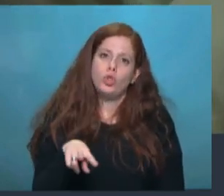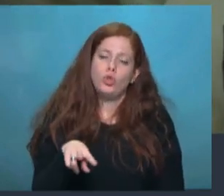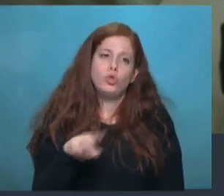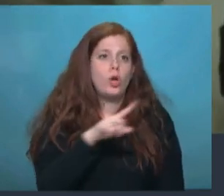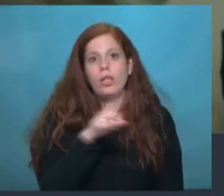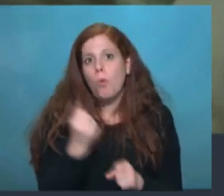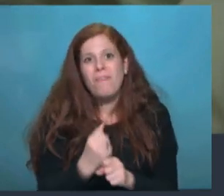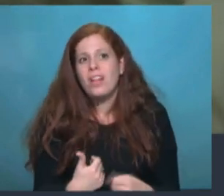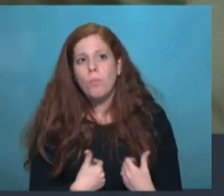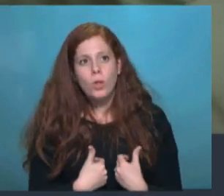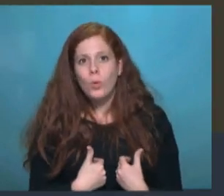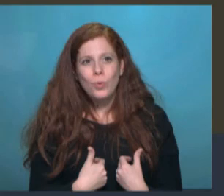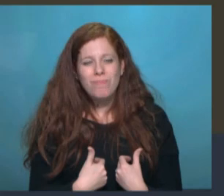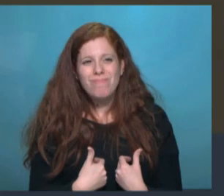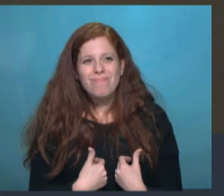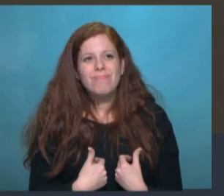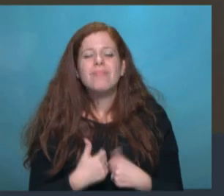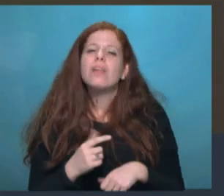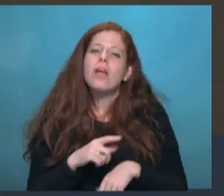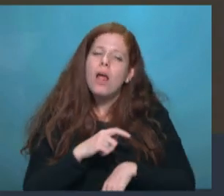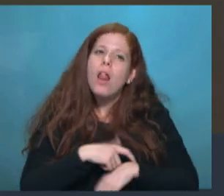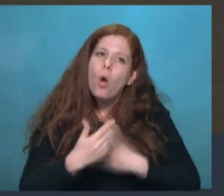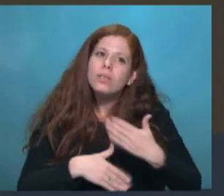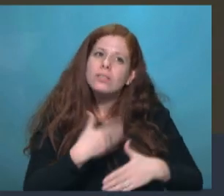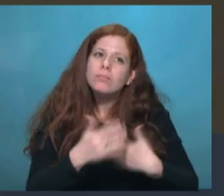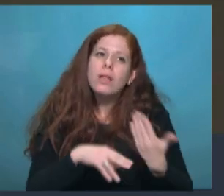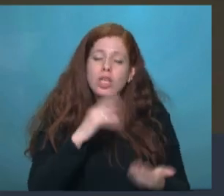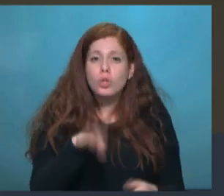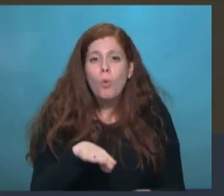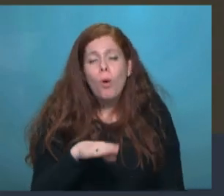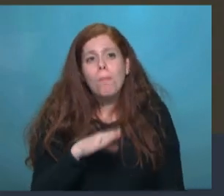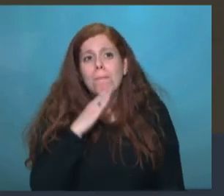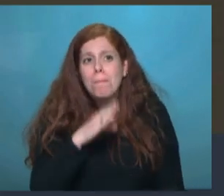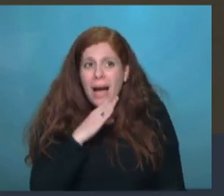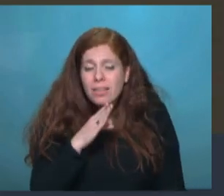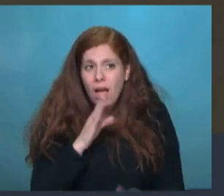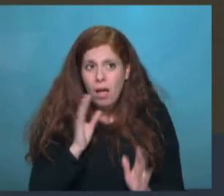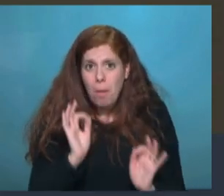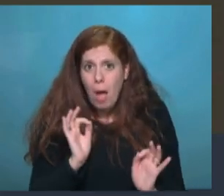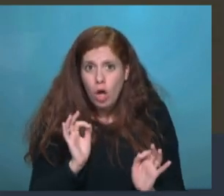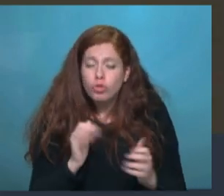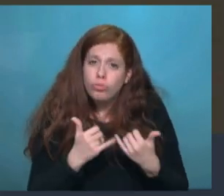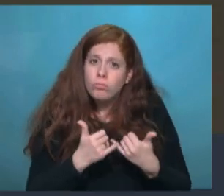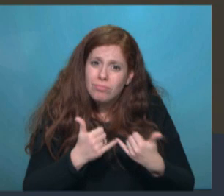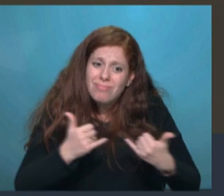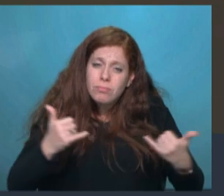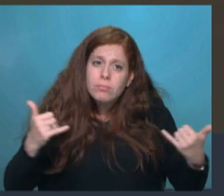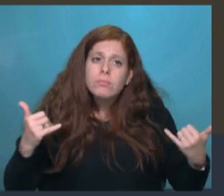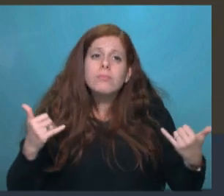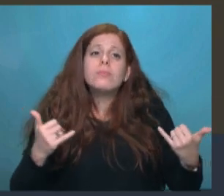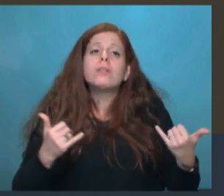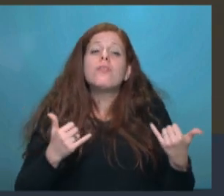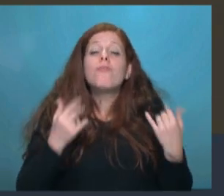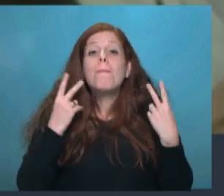אותנו. לאורך זמן יש כאן דפוס מאוד מאוד בעייתי שמתפתח,